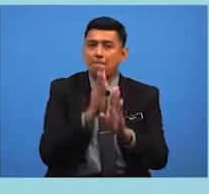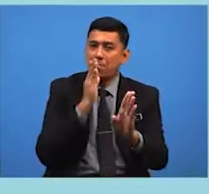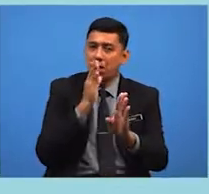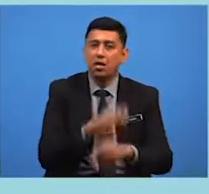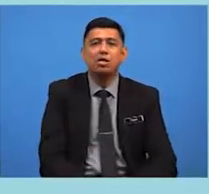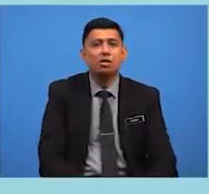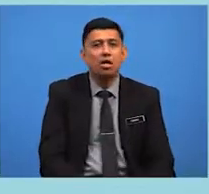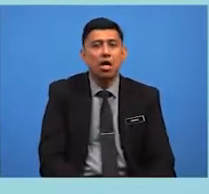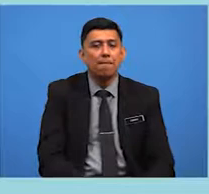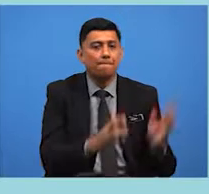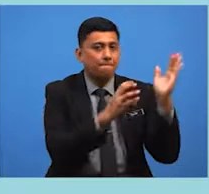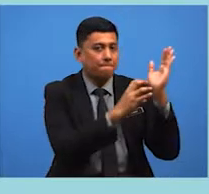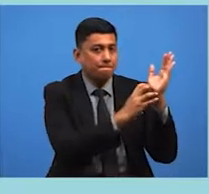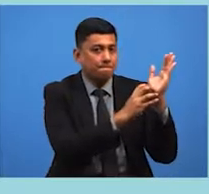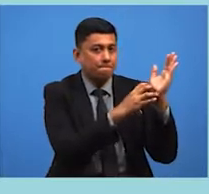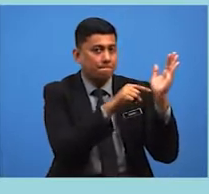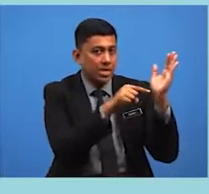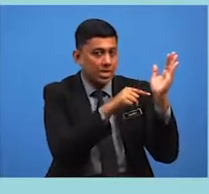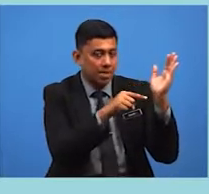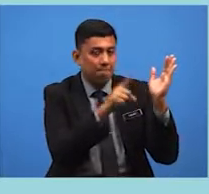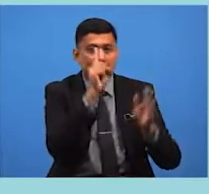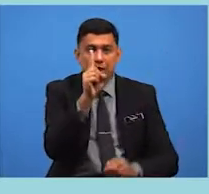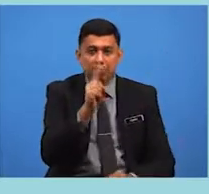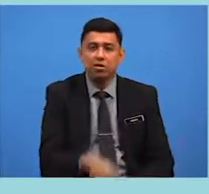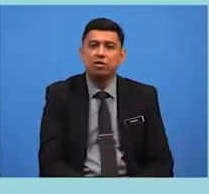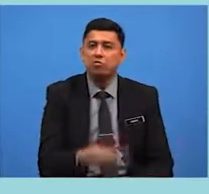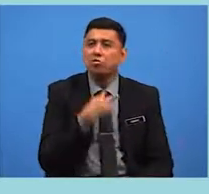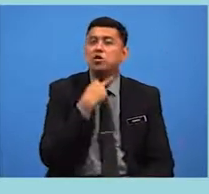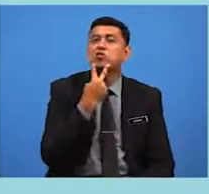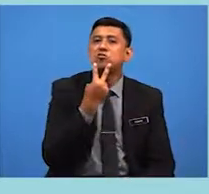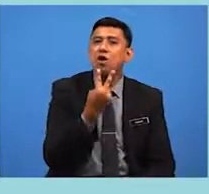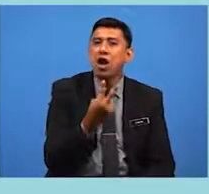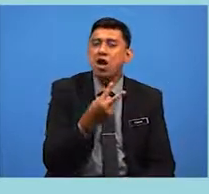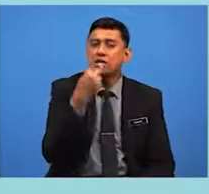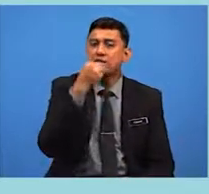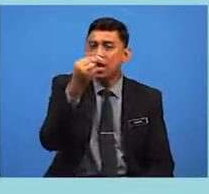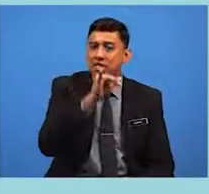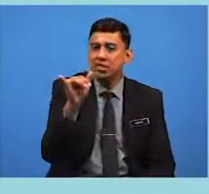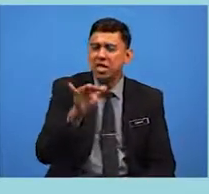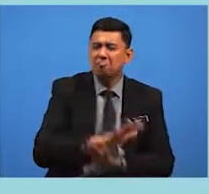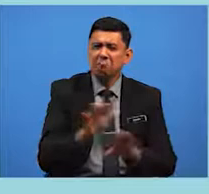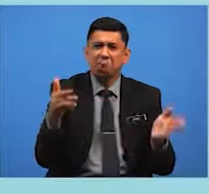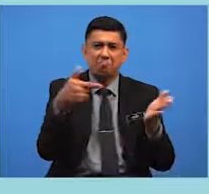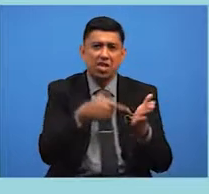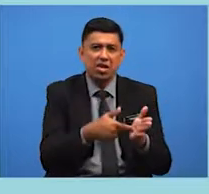dalam perenggan pertama ini. Suara nyaringnya tidak lagi gah